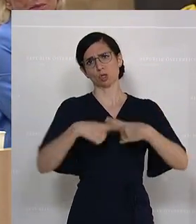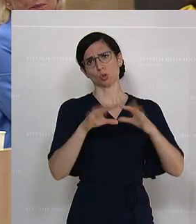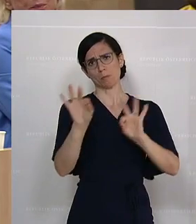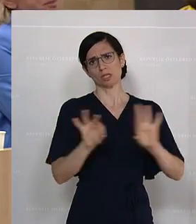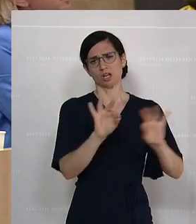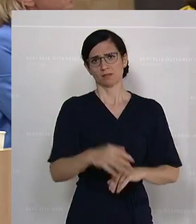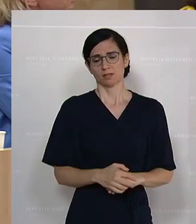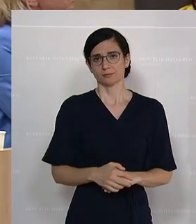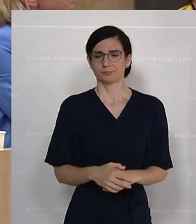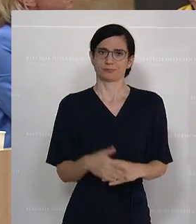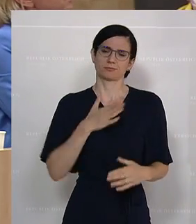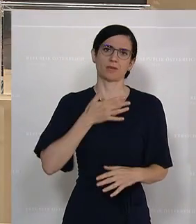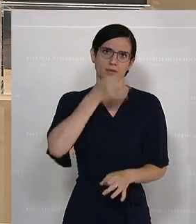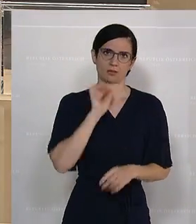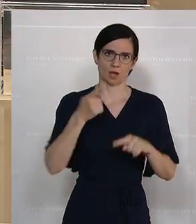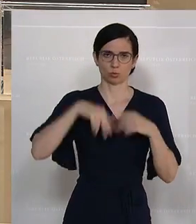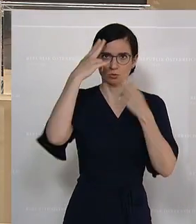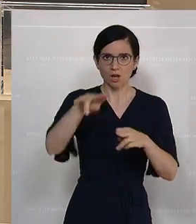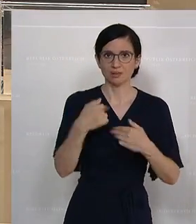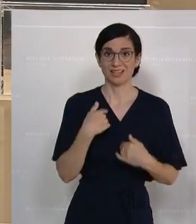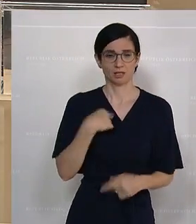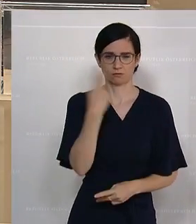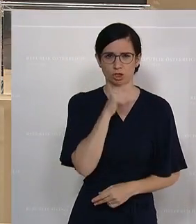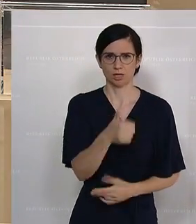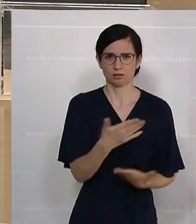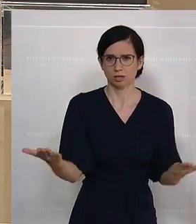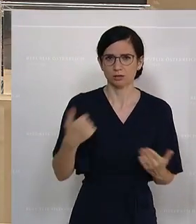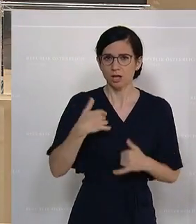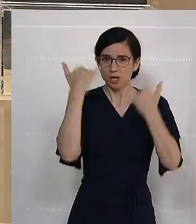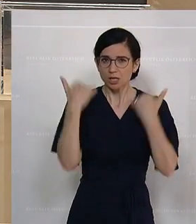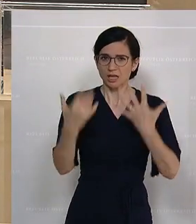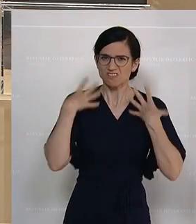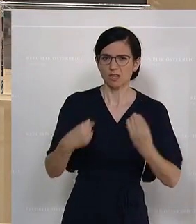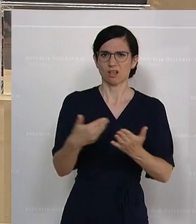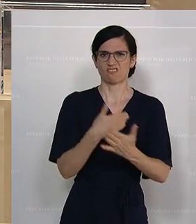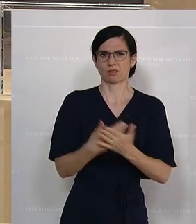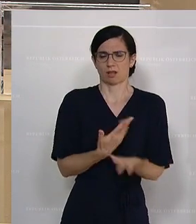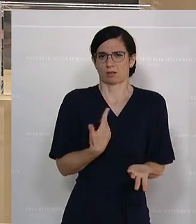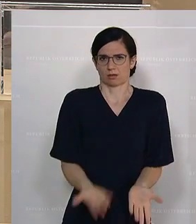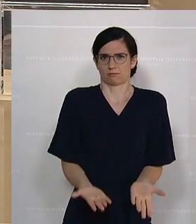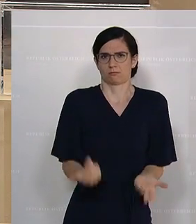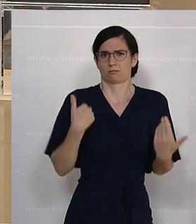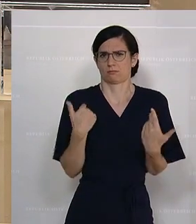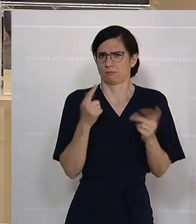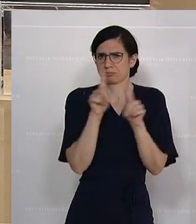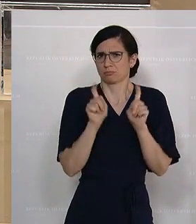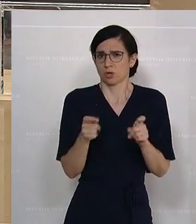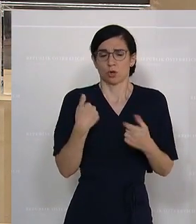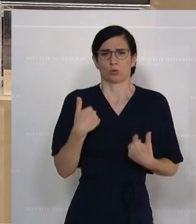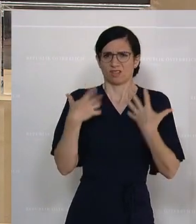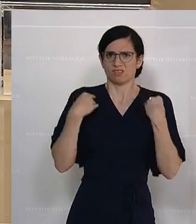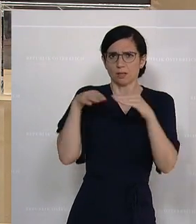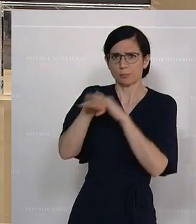hatte also meine damen und herren ich verstehe das nicht jetzt lässt er sich wieder vertreten und in der zwischenzeit flieger schon